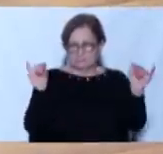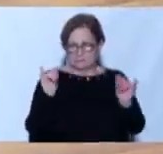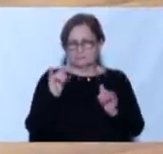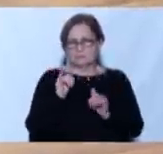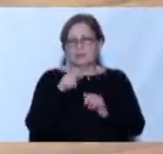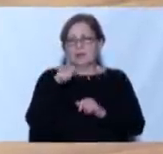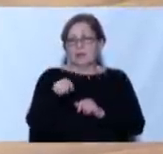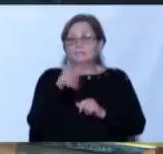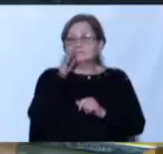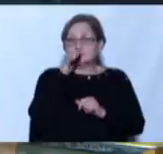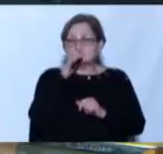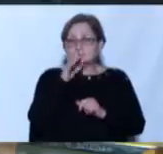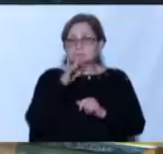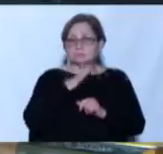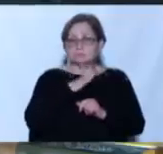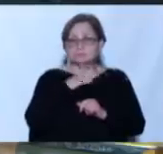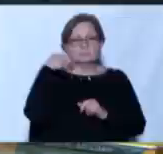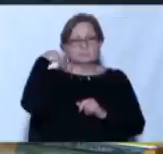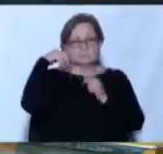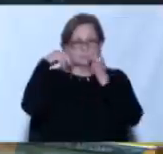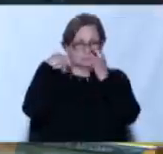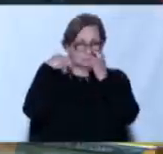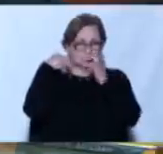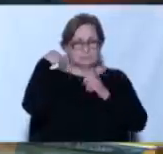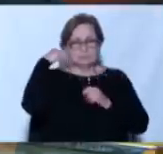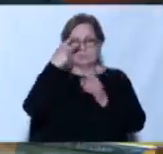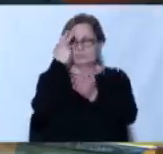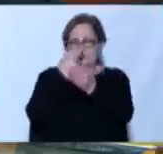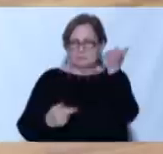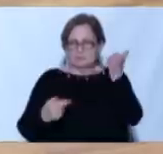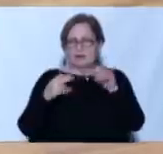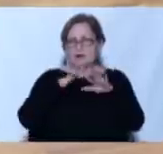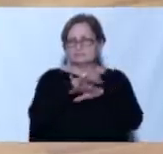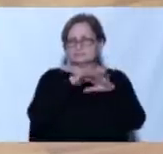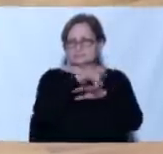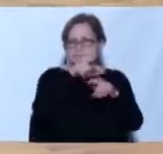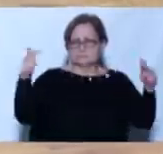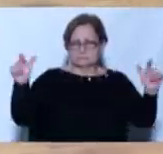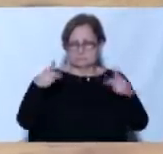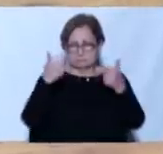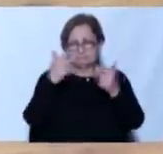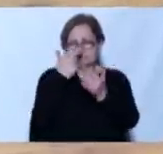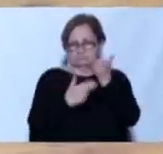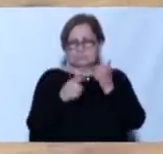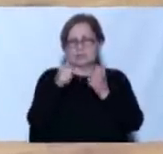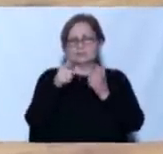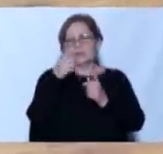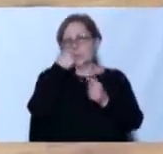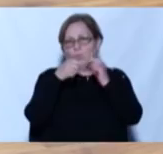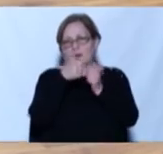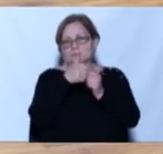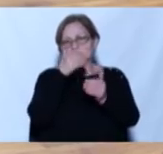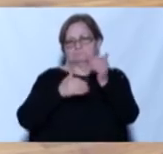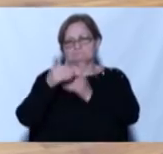ამ დროისათვის მოხდა ის რომ თურქები დამარცხდნენ ავსტრიელებთან ბრძოლაში და დაიწყეს ევროპიდან უკან დახევა და ეს იყო